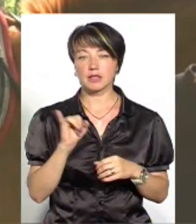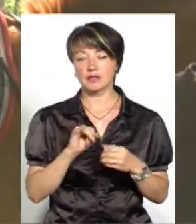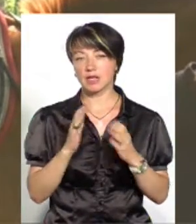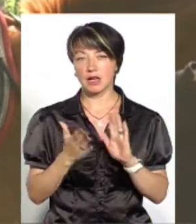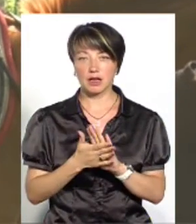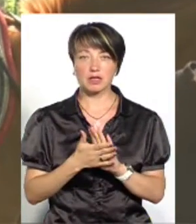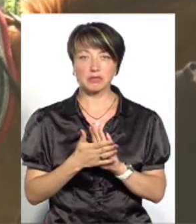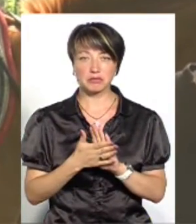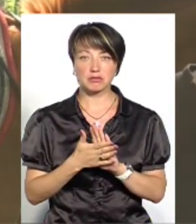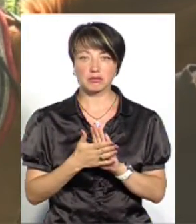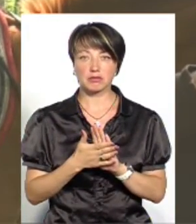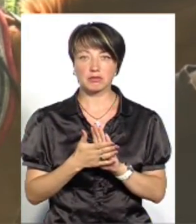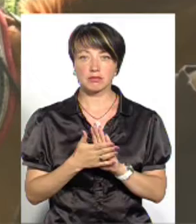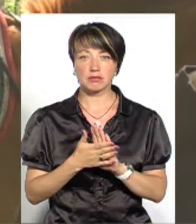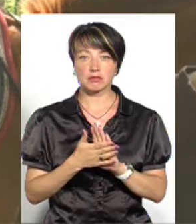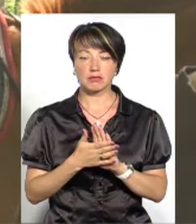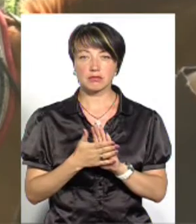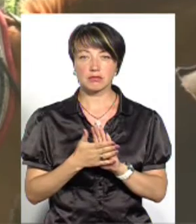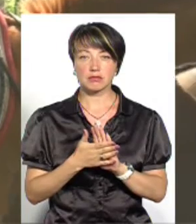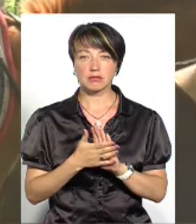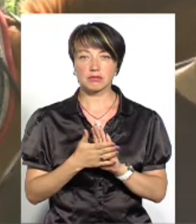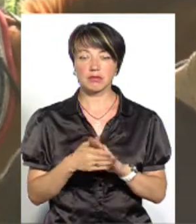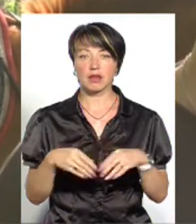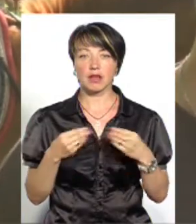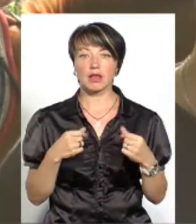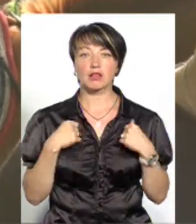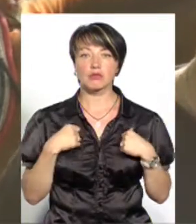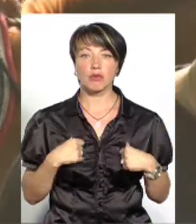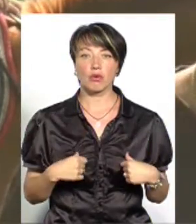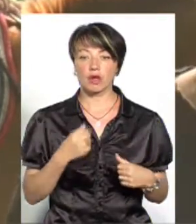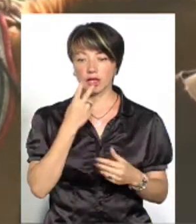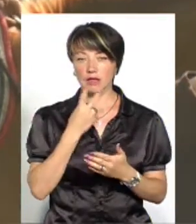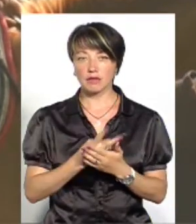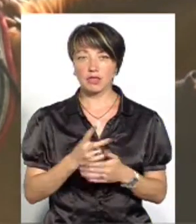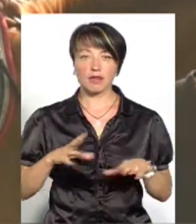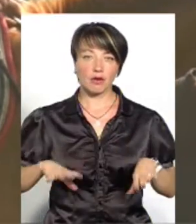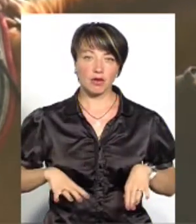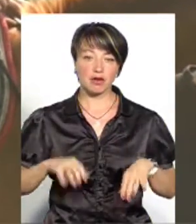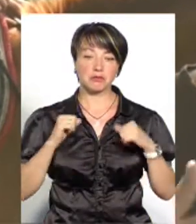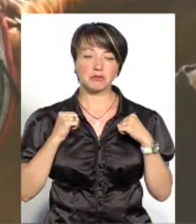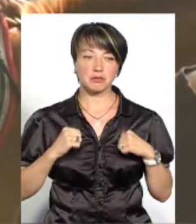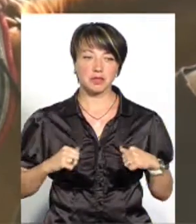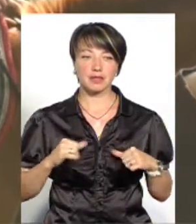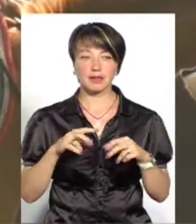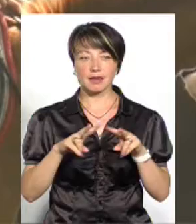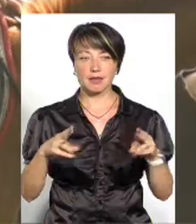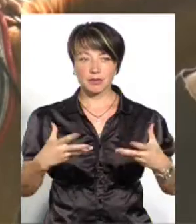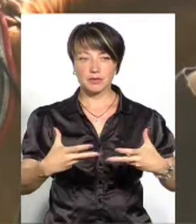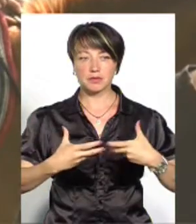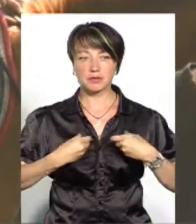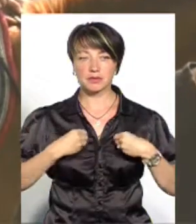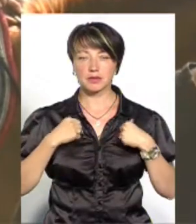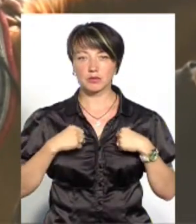взагалі-то, в принципі, воно якось дає спокій. Дивишся на коня, він спокійний, і ти також